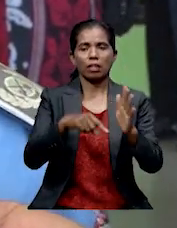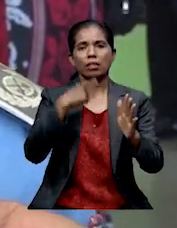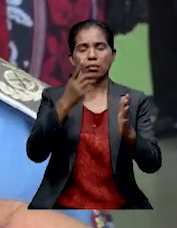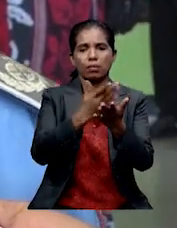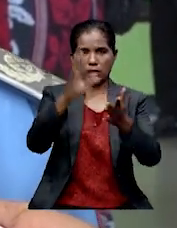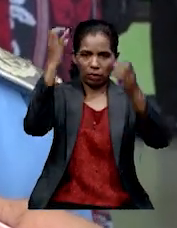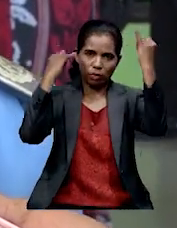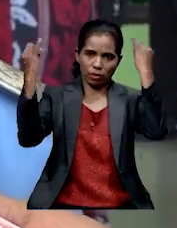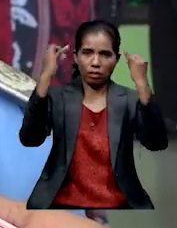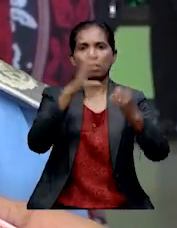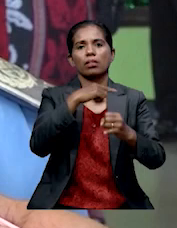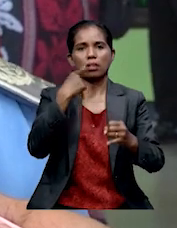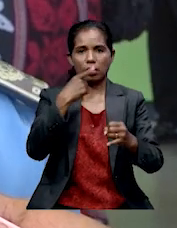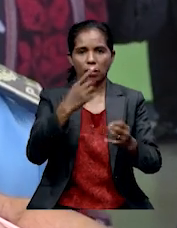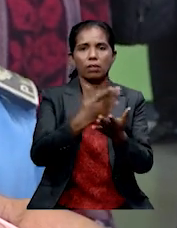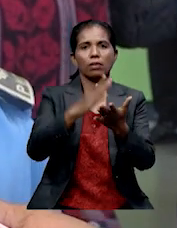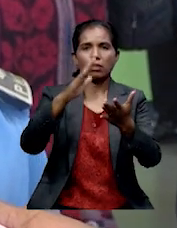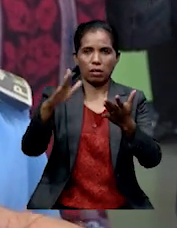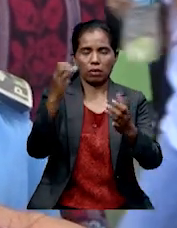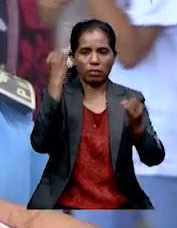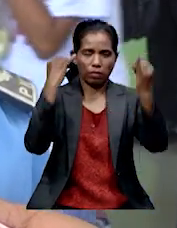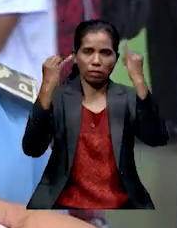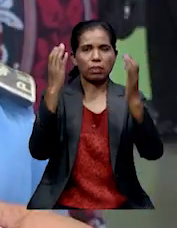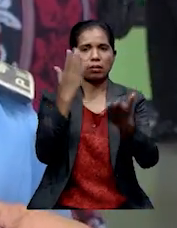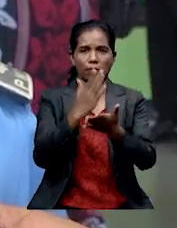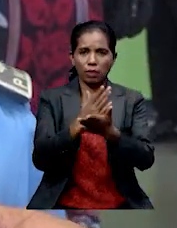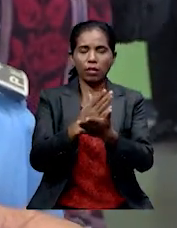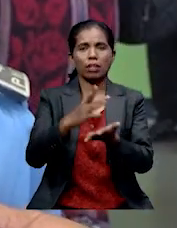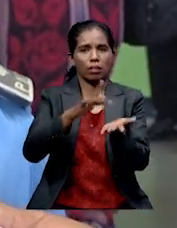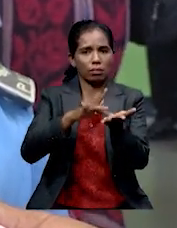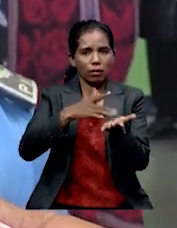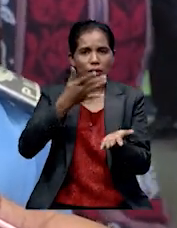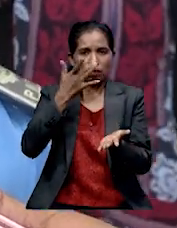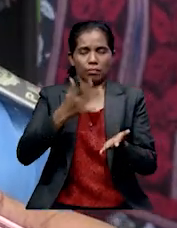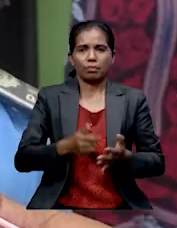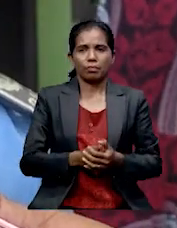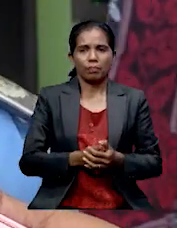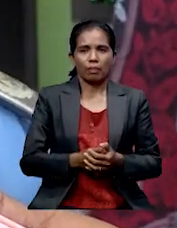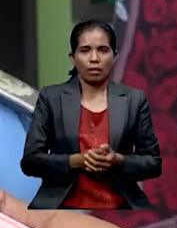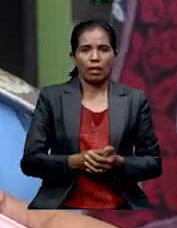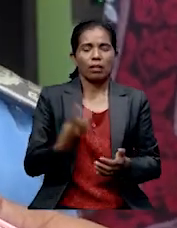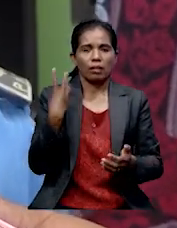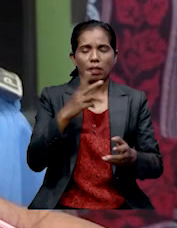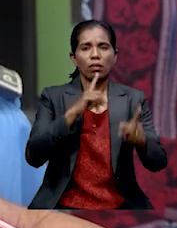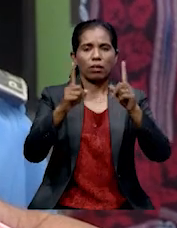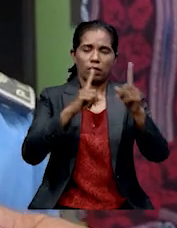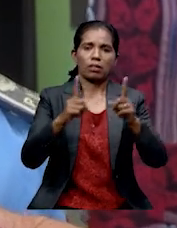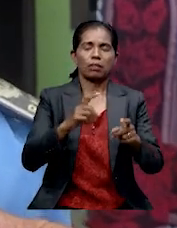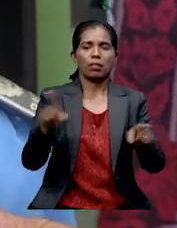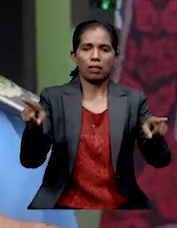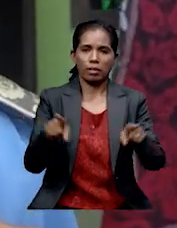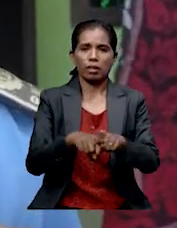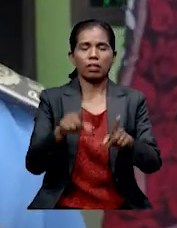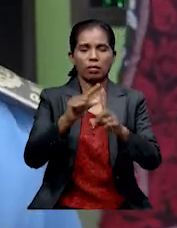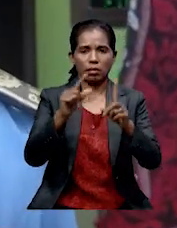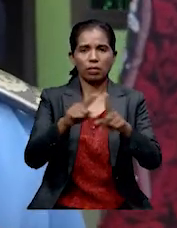saya mak kalau paham informasi mbak prevensi. Nih be dalam rumah isi dia sound sana, interpretasi sound nih mak sayi aneh. Saya mesti barai